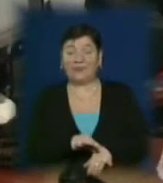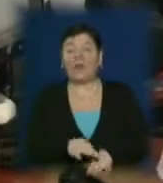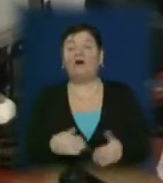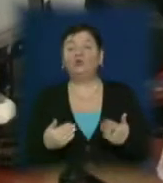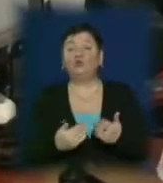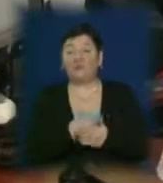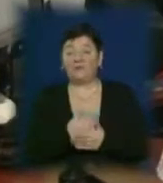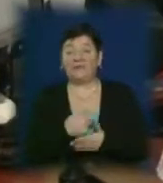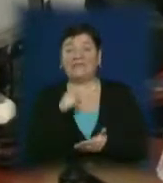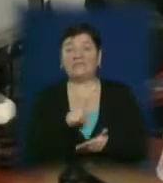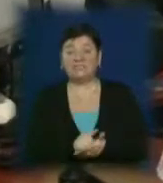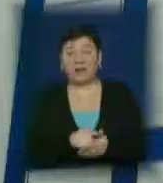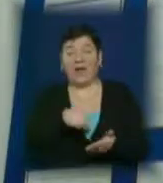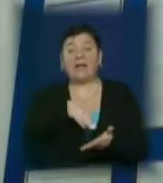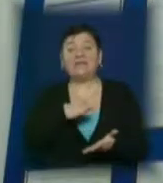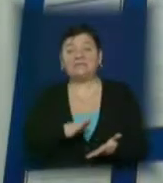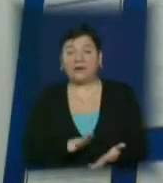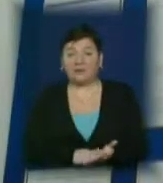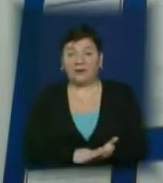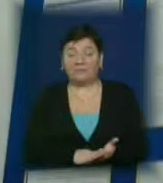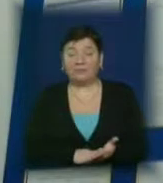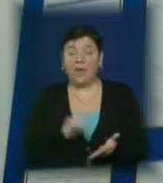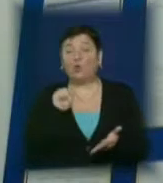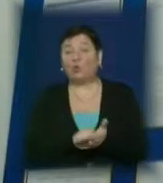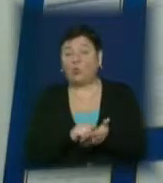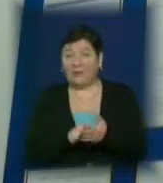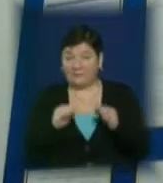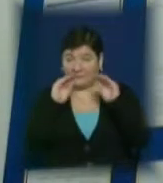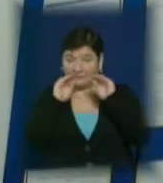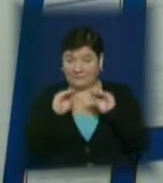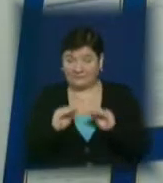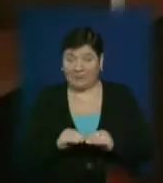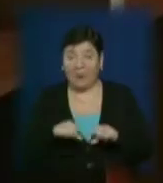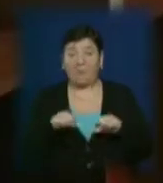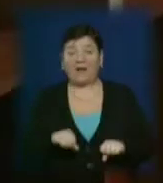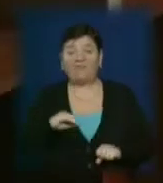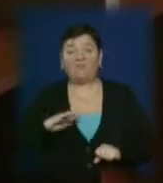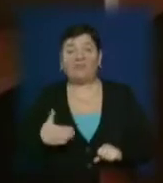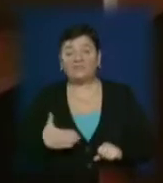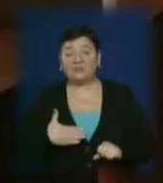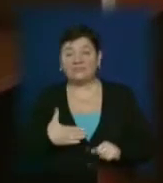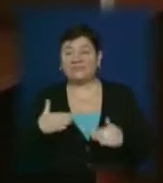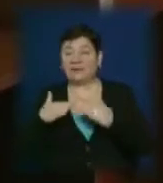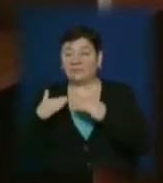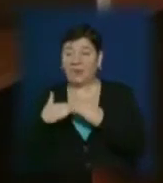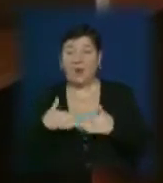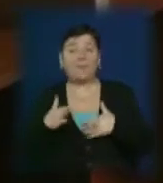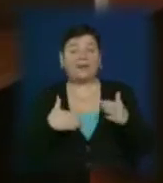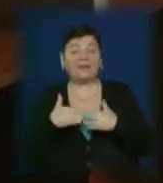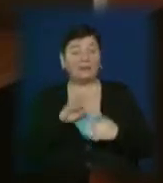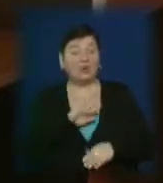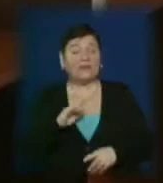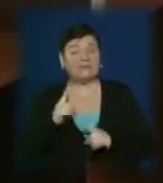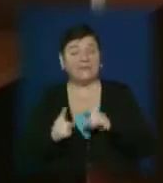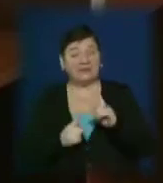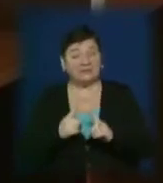в штатний розпис державного реєстратора. Склад документів для реєстрації права власності на нерухоме майно практично не змінився. А